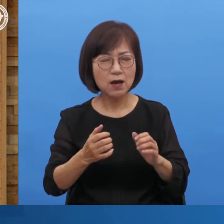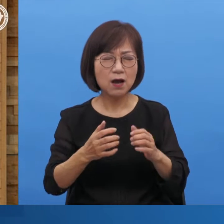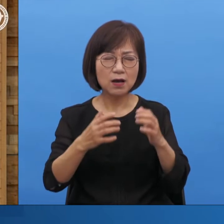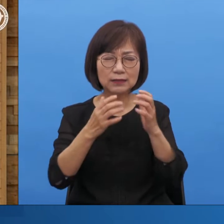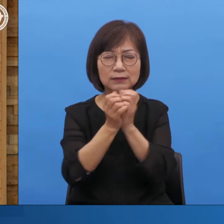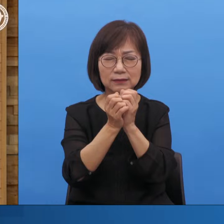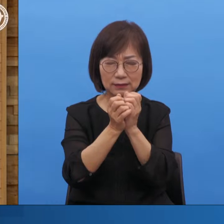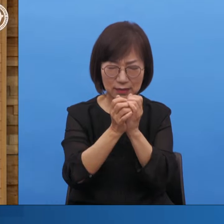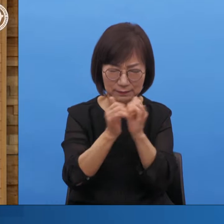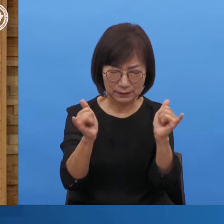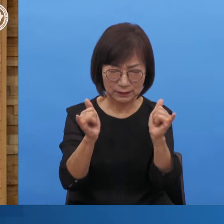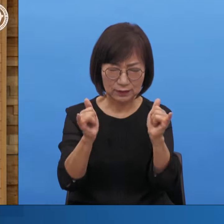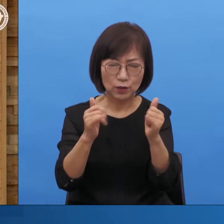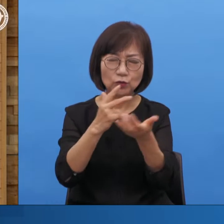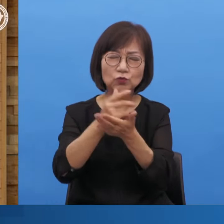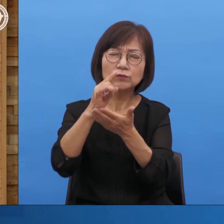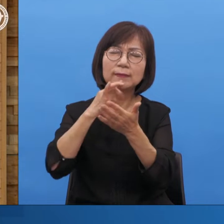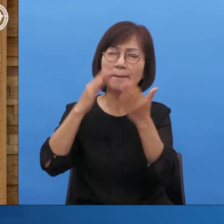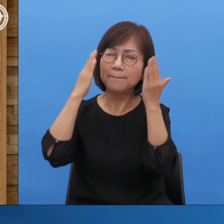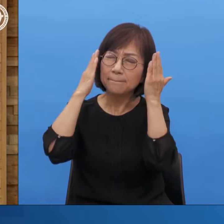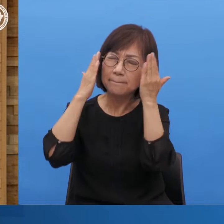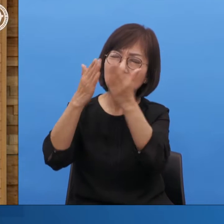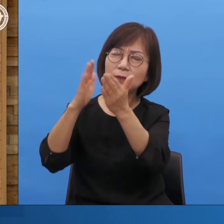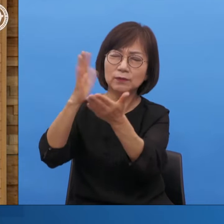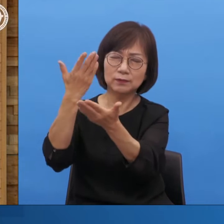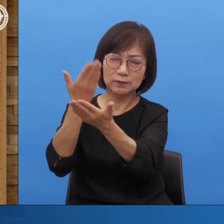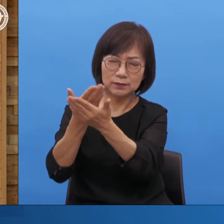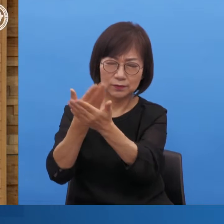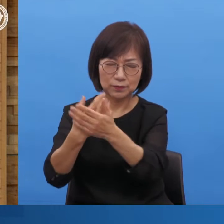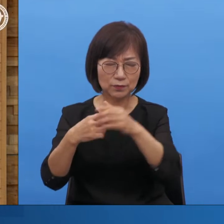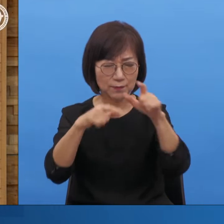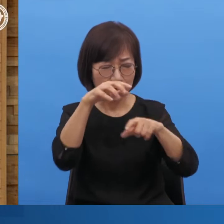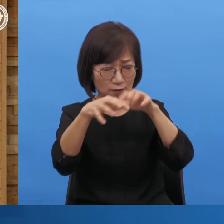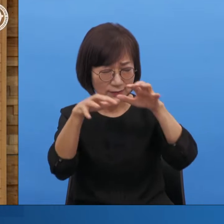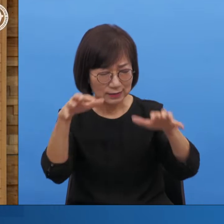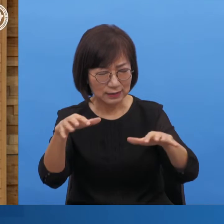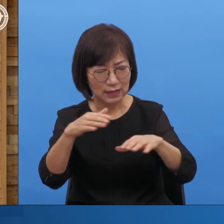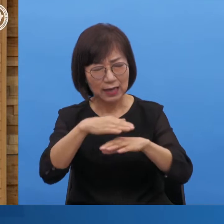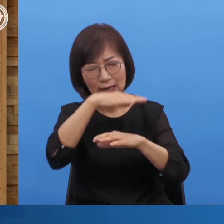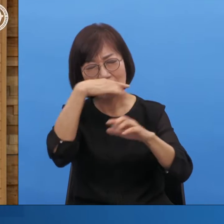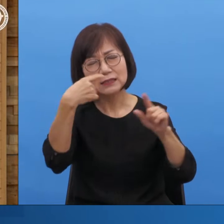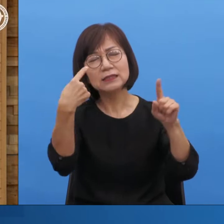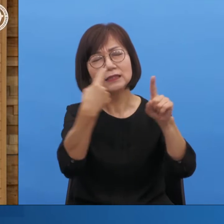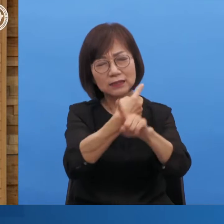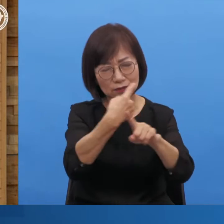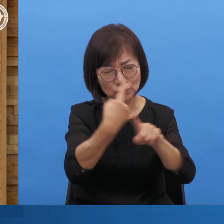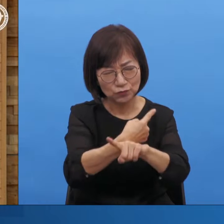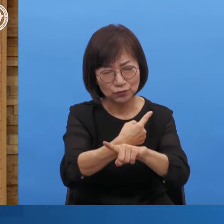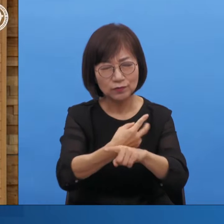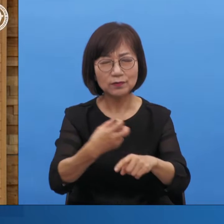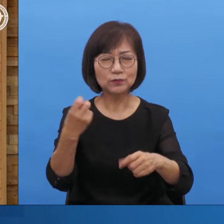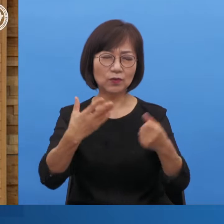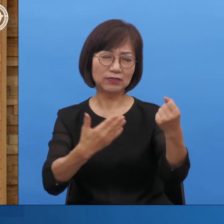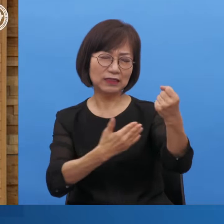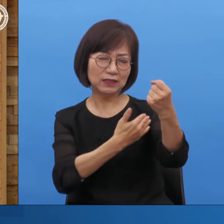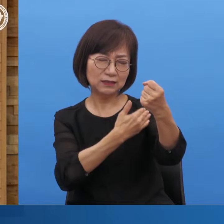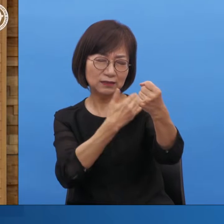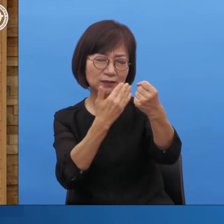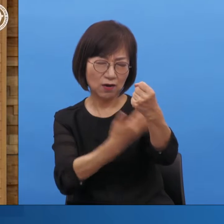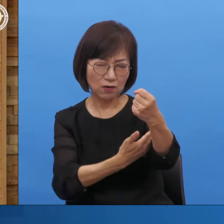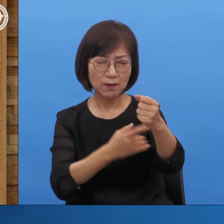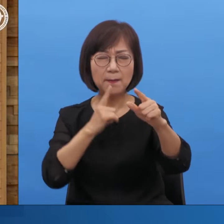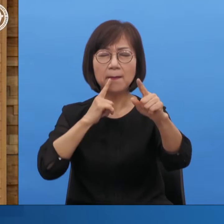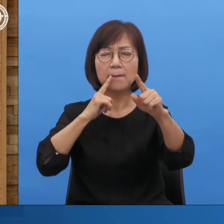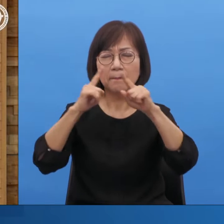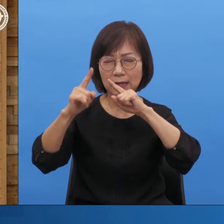성도들과 그 현장에 주의 말씀의 은혜와 치유와 능력의 역사가 임하길 간절히 기도드립니다. Grant